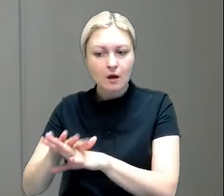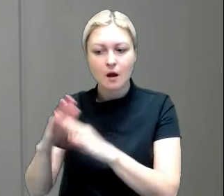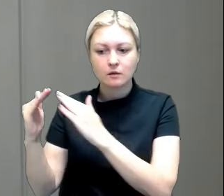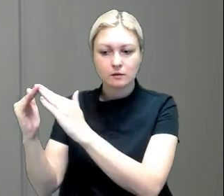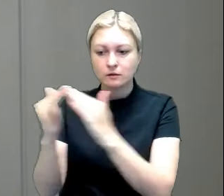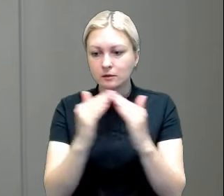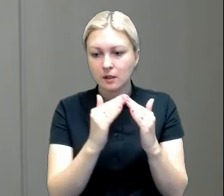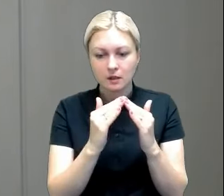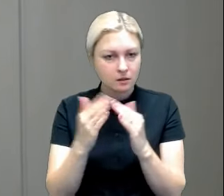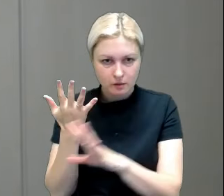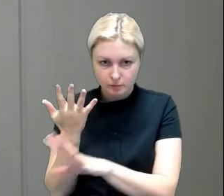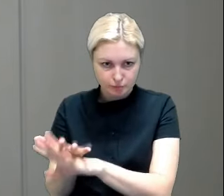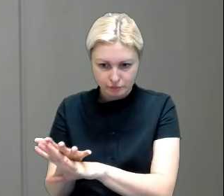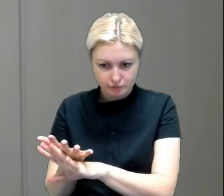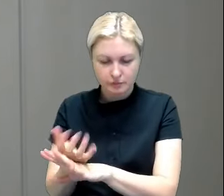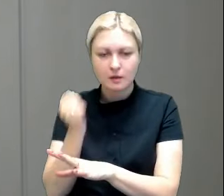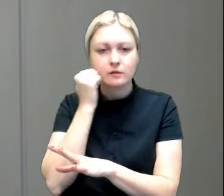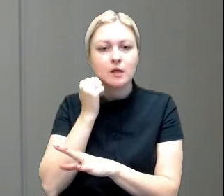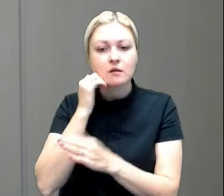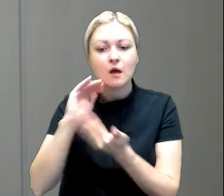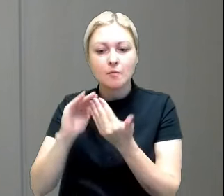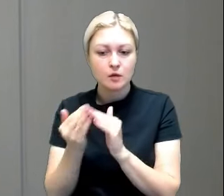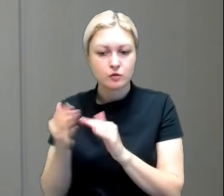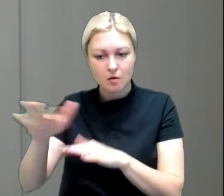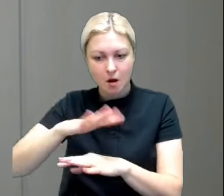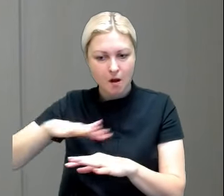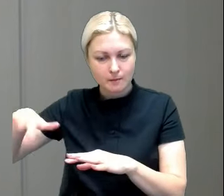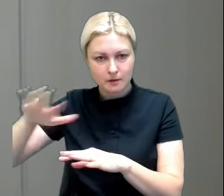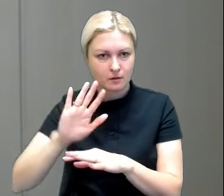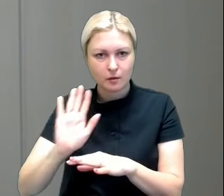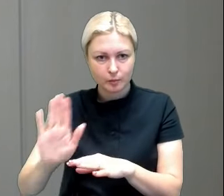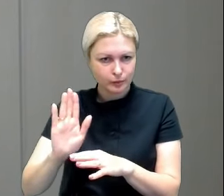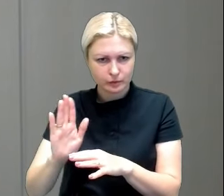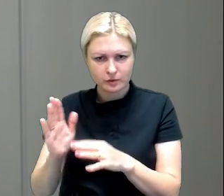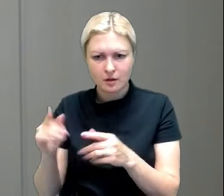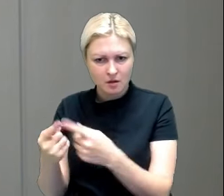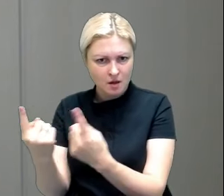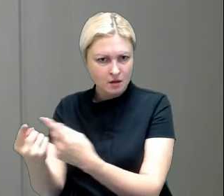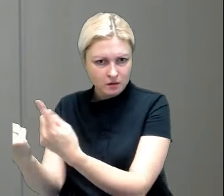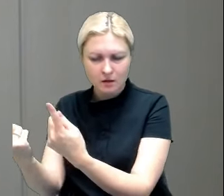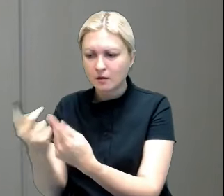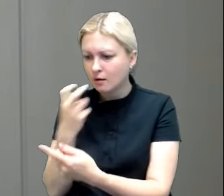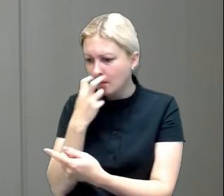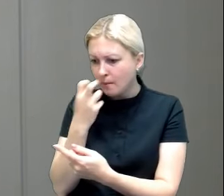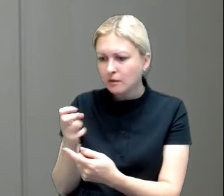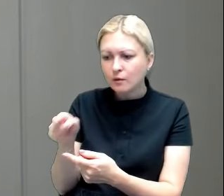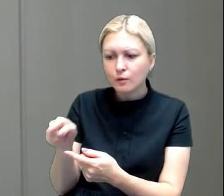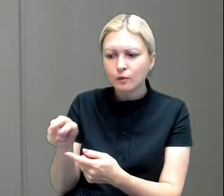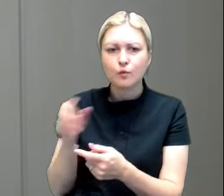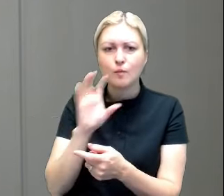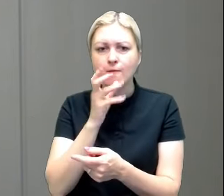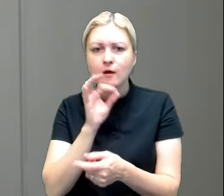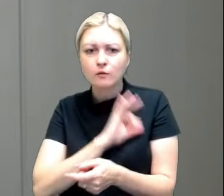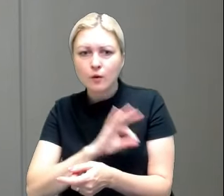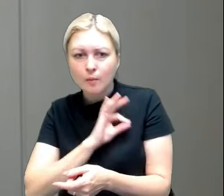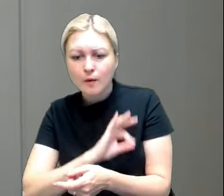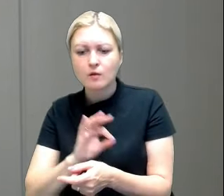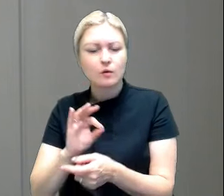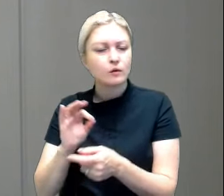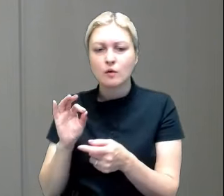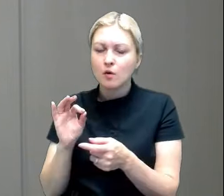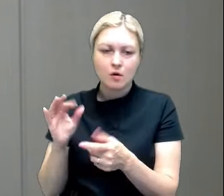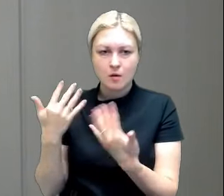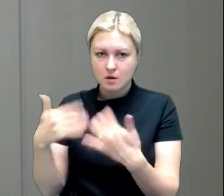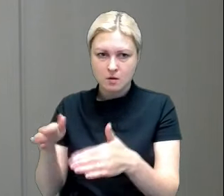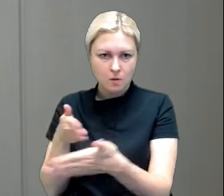senamiesčio aplinką naikins svastę ir autentiškumą mažins patrauklumą ir vandens panaudojimą rekreacij galimybės d